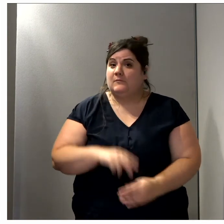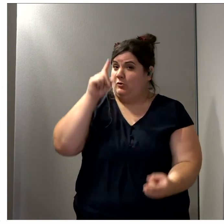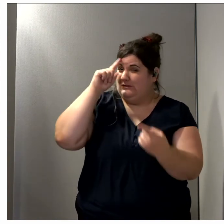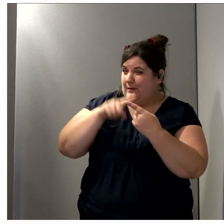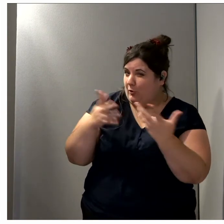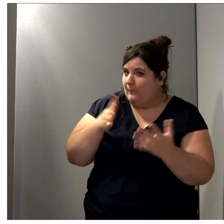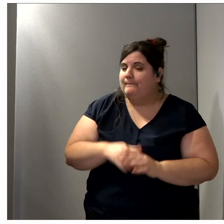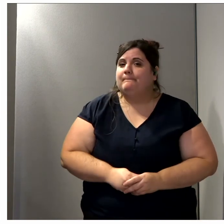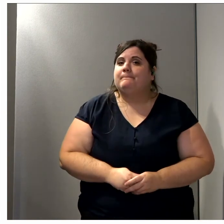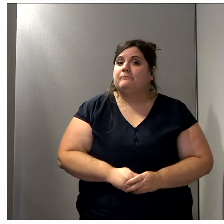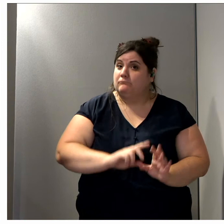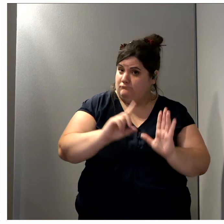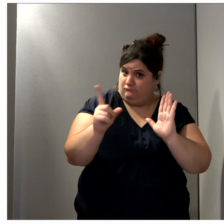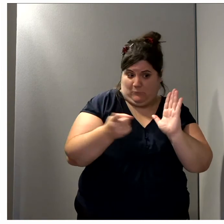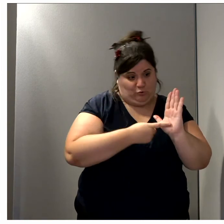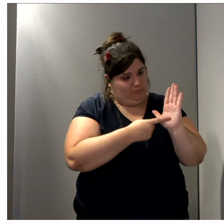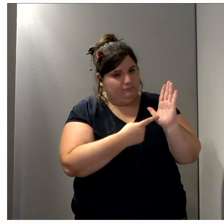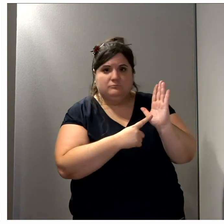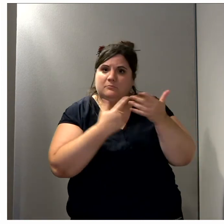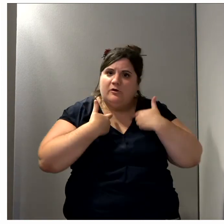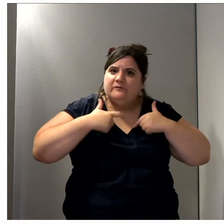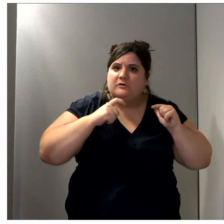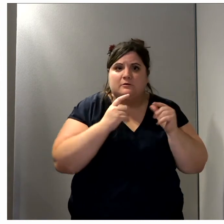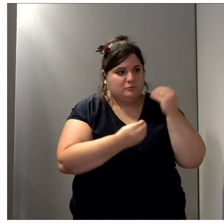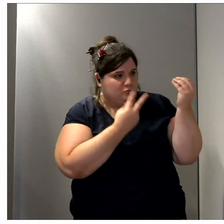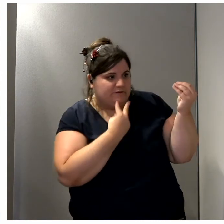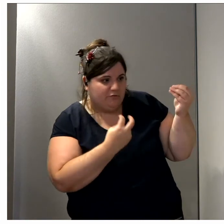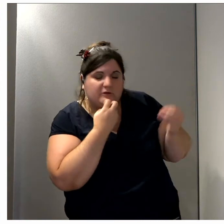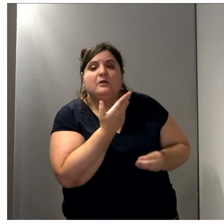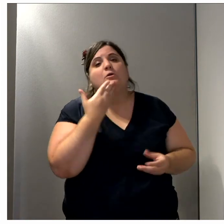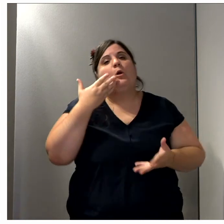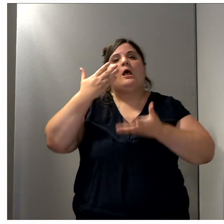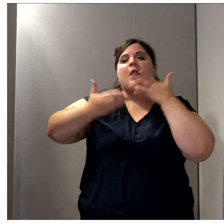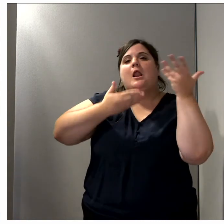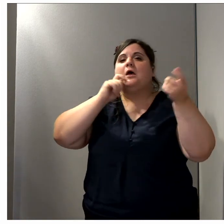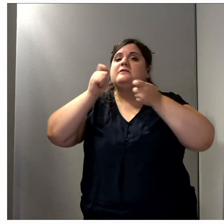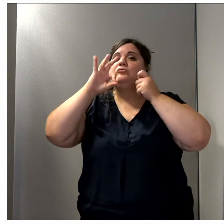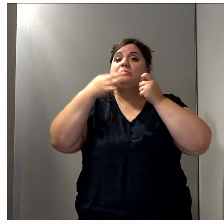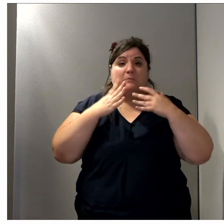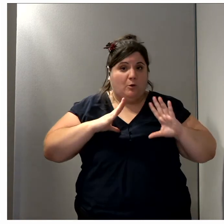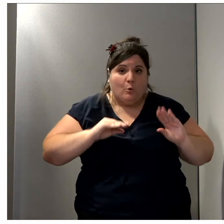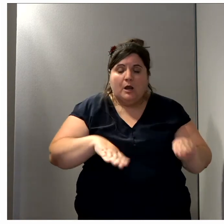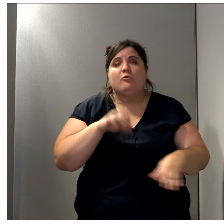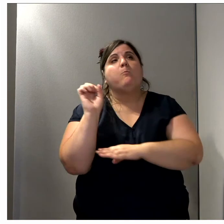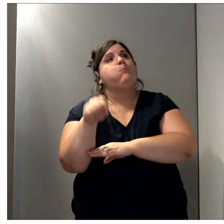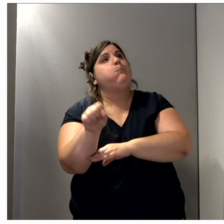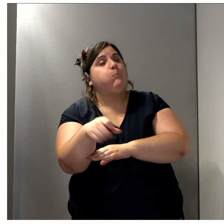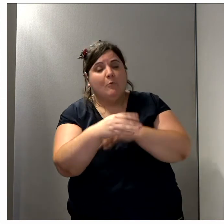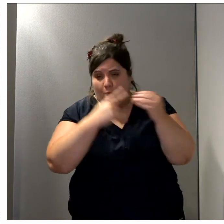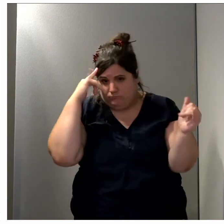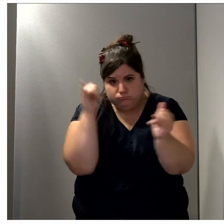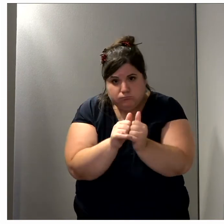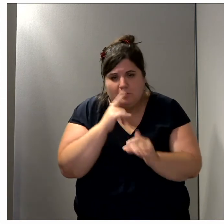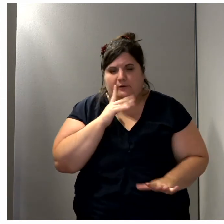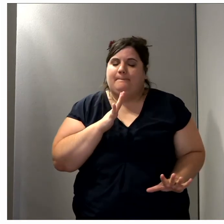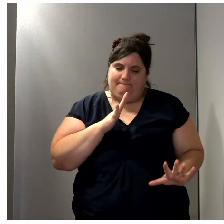la citoyenneté, dont on parle beaucoup, mais qui est quand même pas mal ignoré, sur l'accès à la